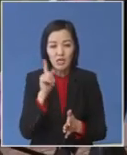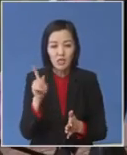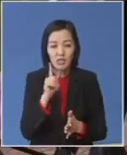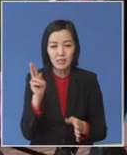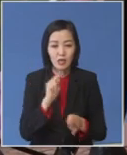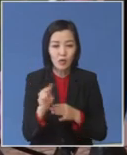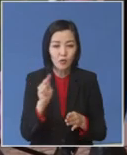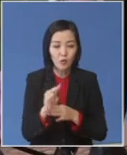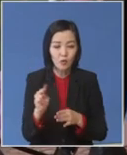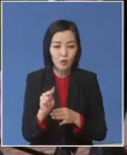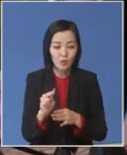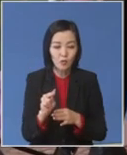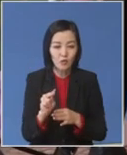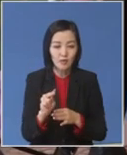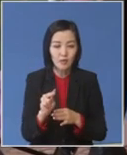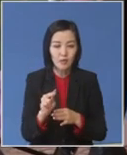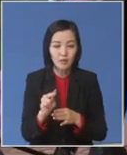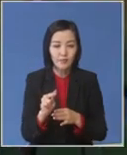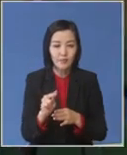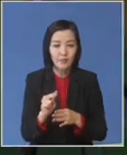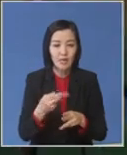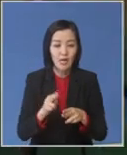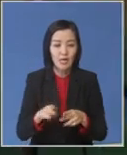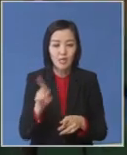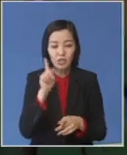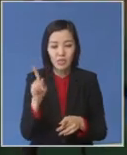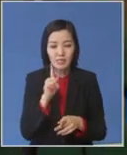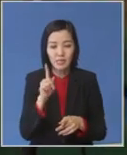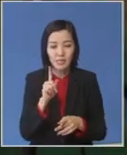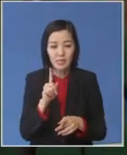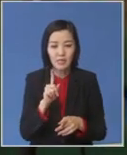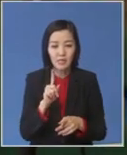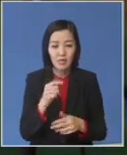дейді игі шараның басы қасында жүргендер. Ал жас жүйріктер арасынан